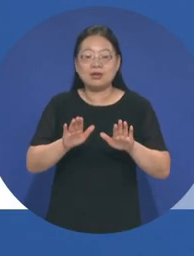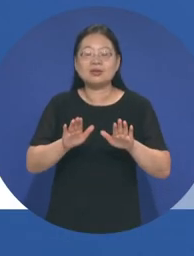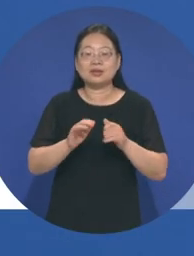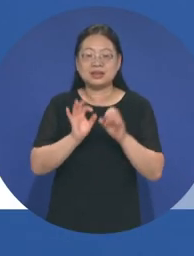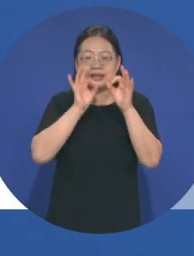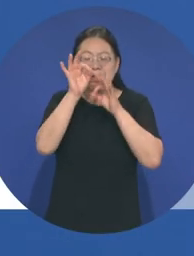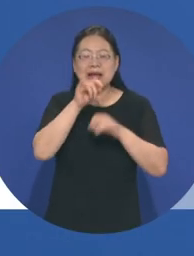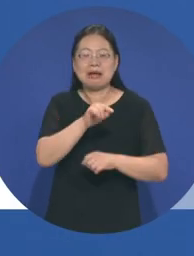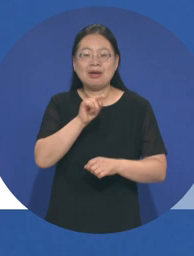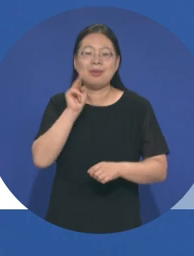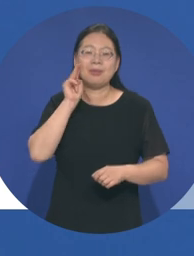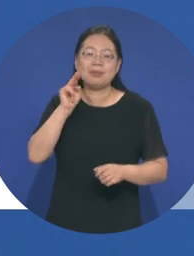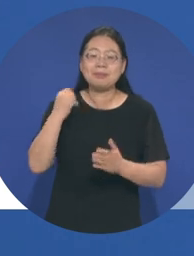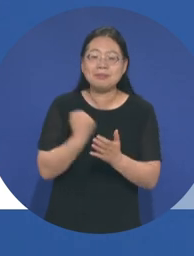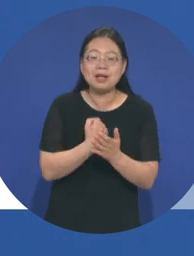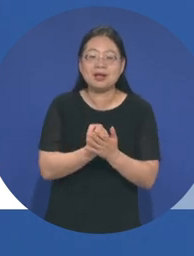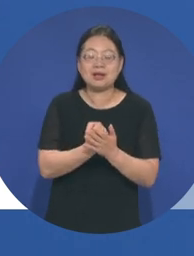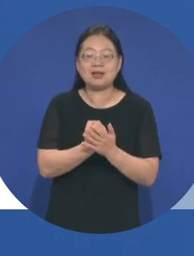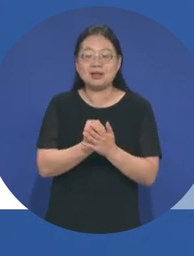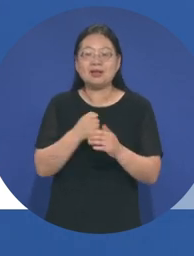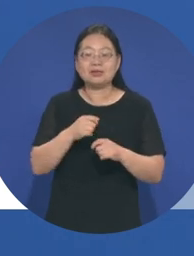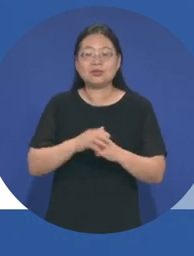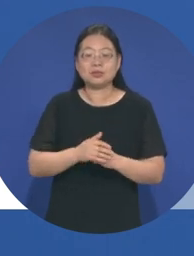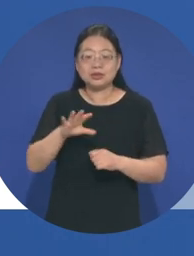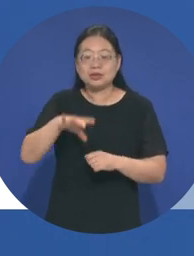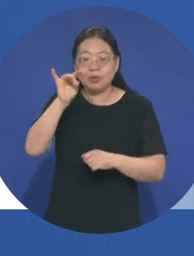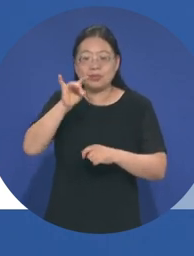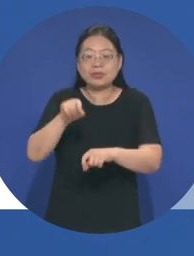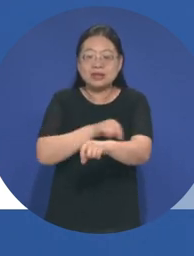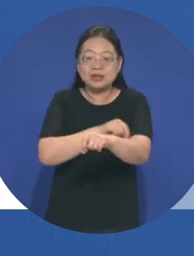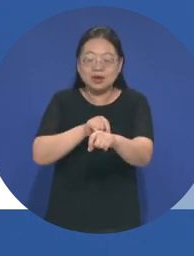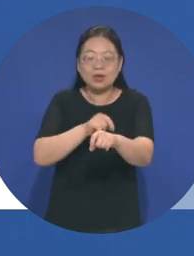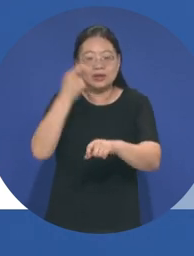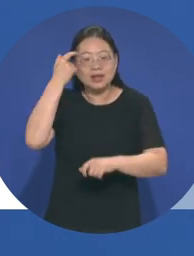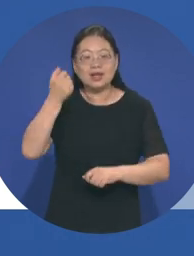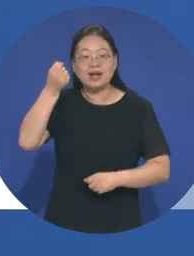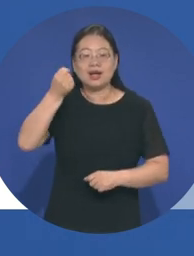사건이 비극적이고 이례적이라는 특수성을 고려하여